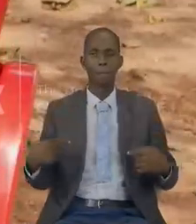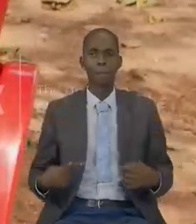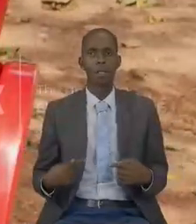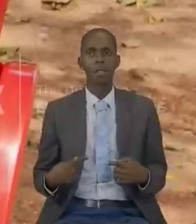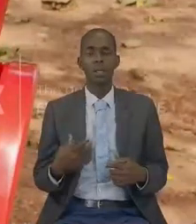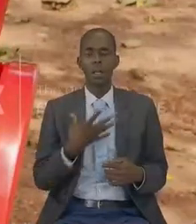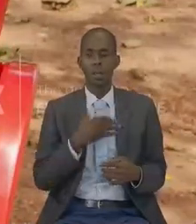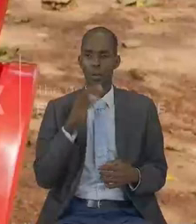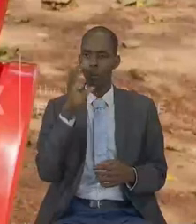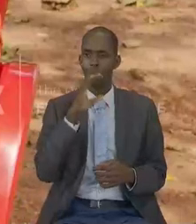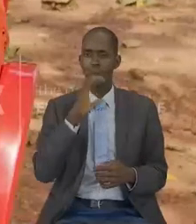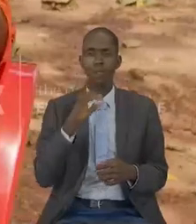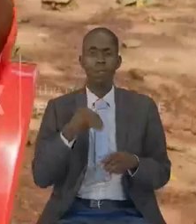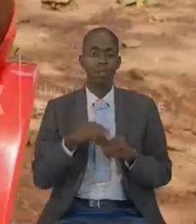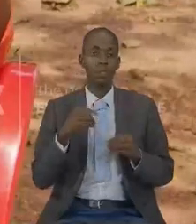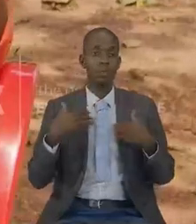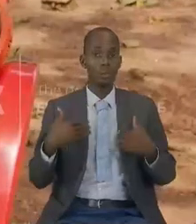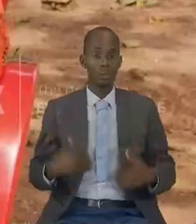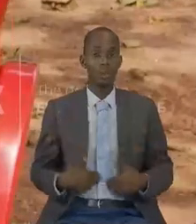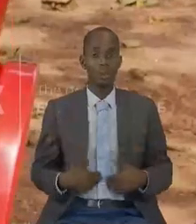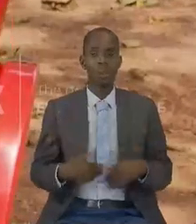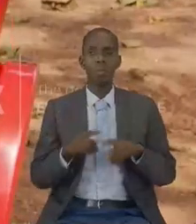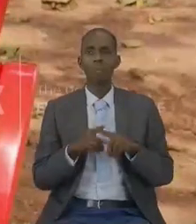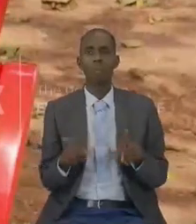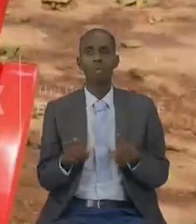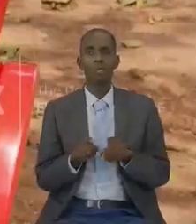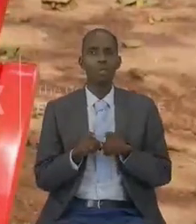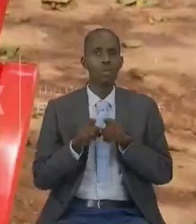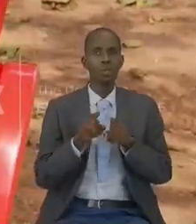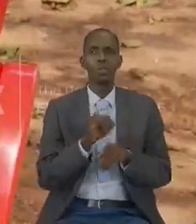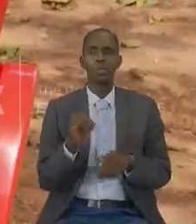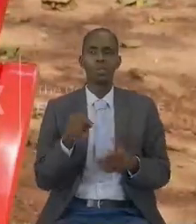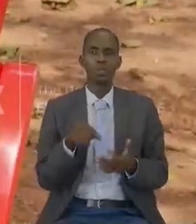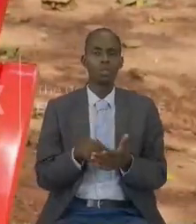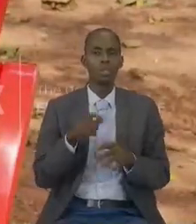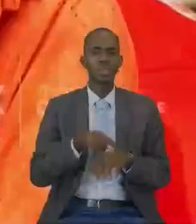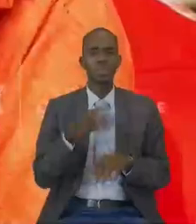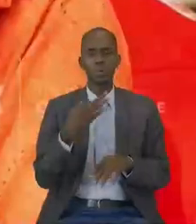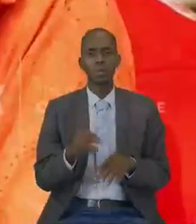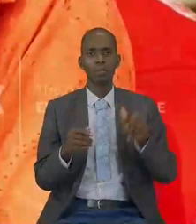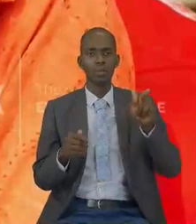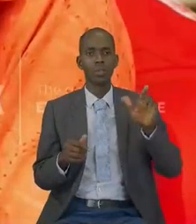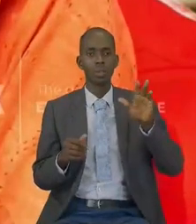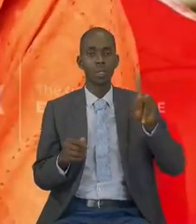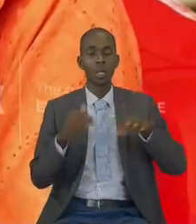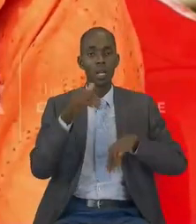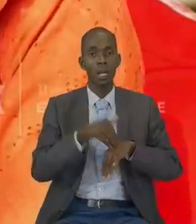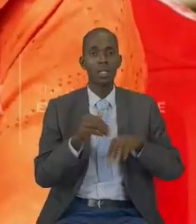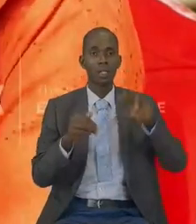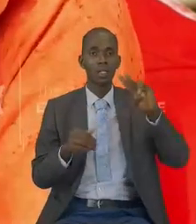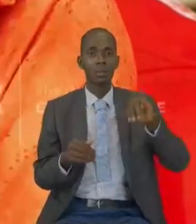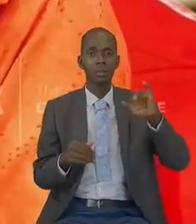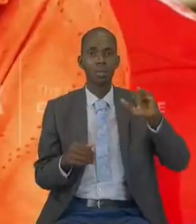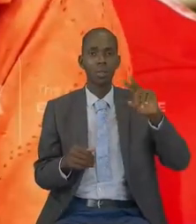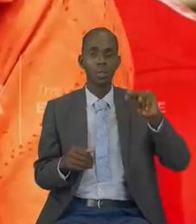douleurs. Et le corps était tout le temps chaud. Mais au cours de JCK à